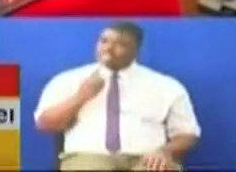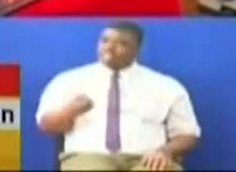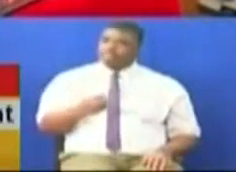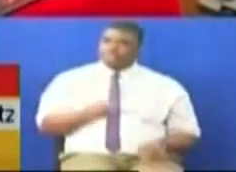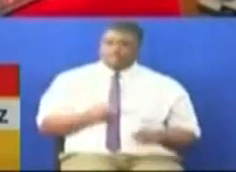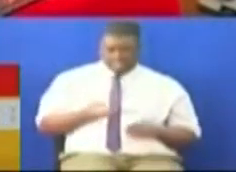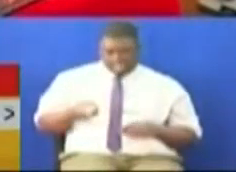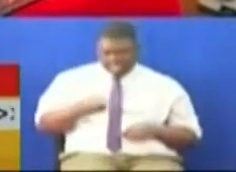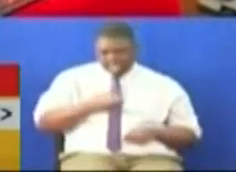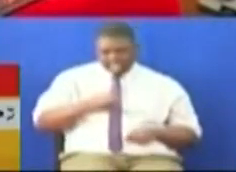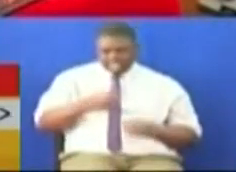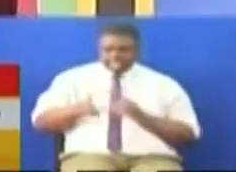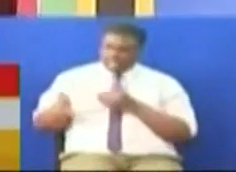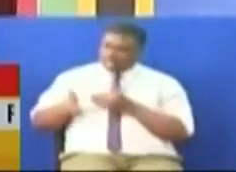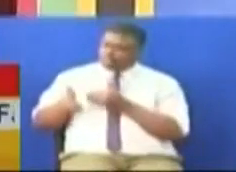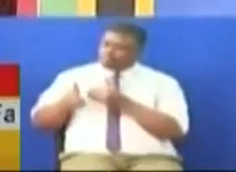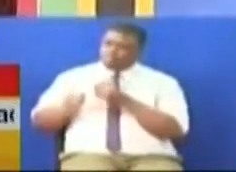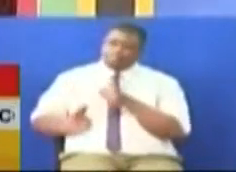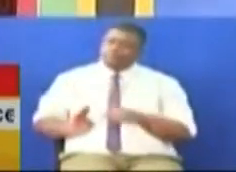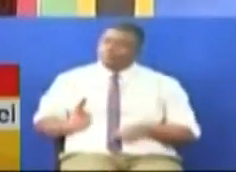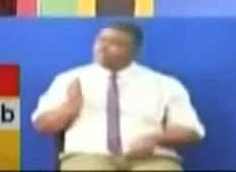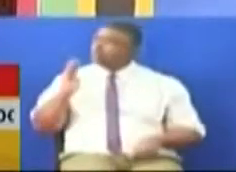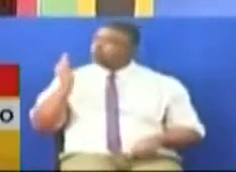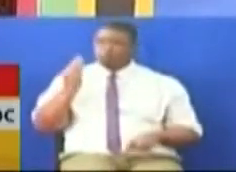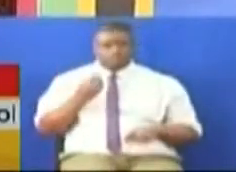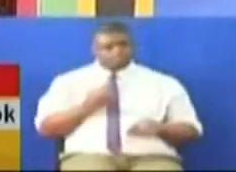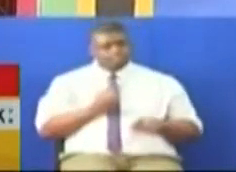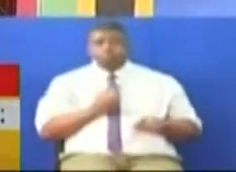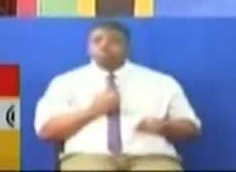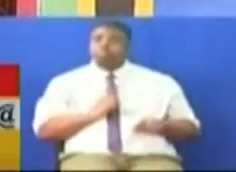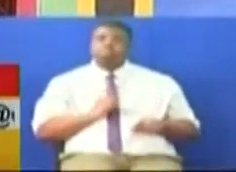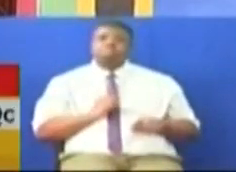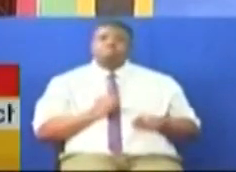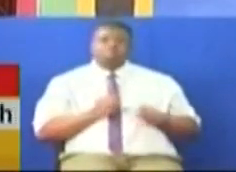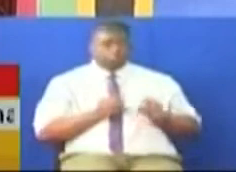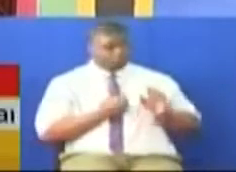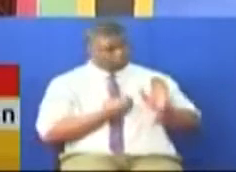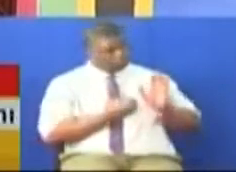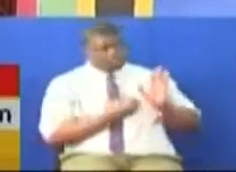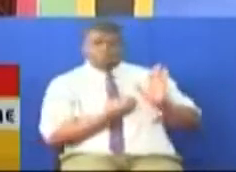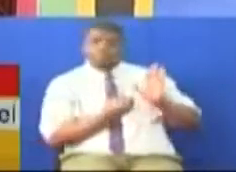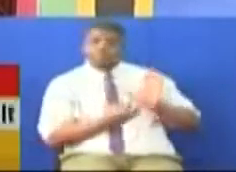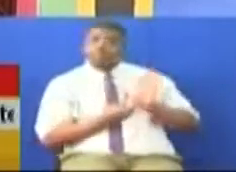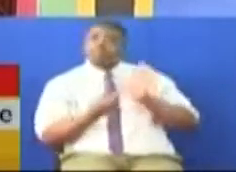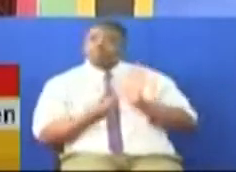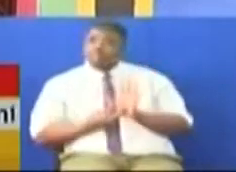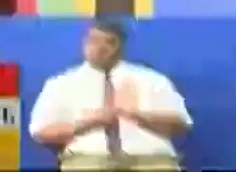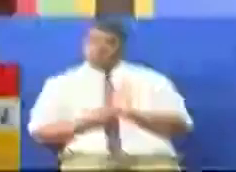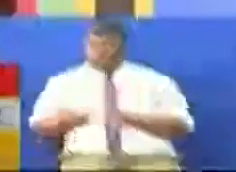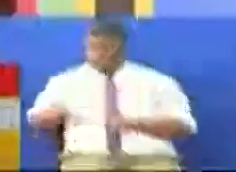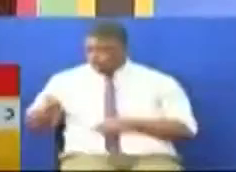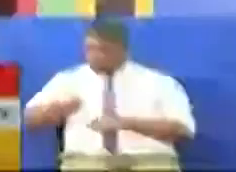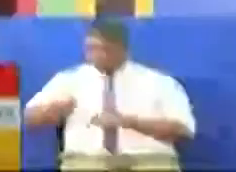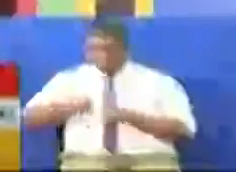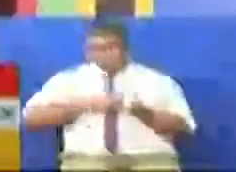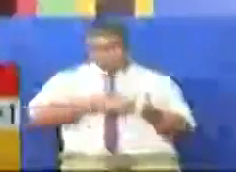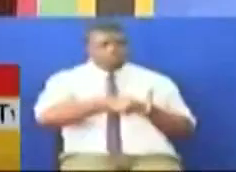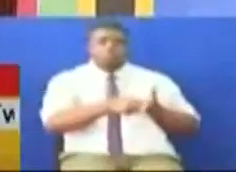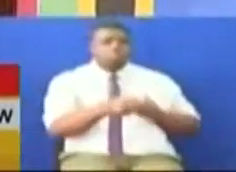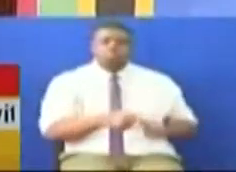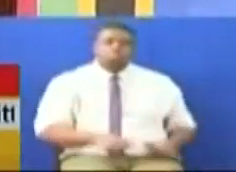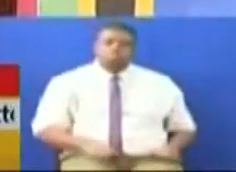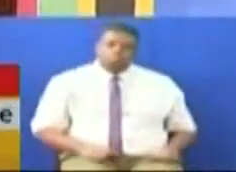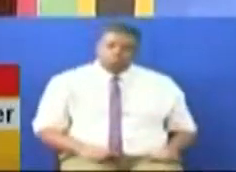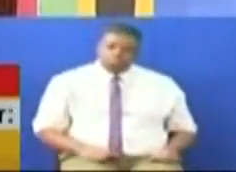147. Hizi fedha zilikuwa zimekopwa na bado hazijalipwa mpaka sasa. Lakini katika taarifa ya CAG